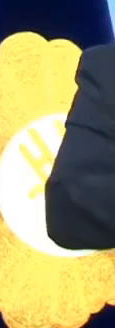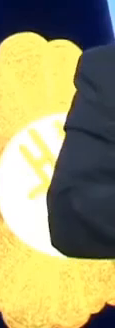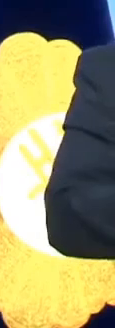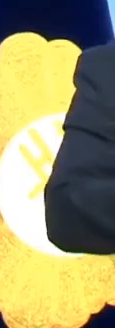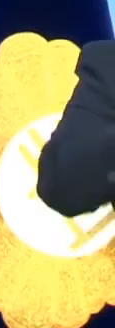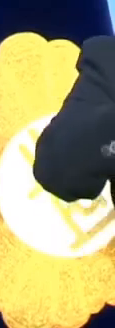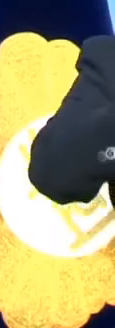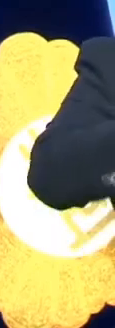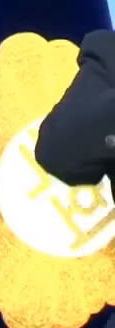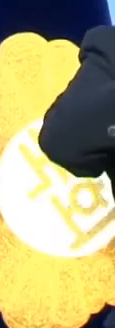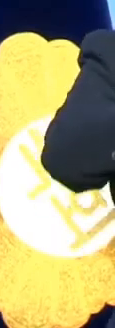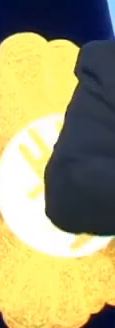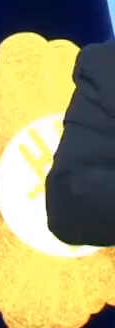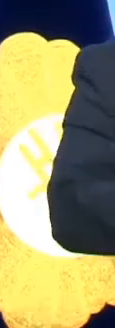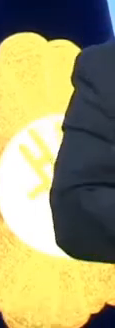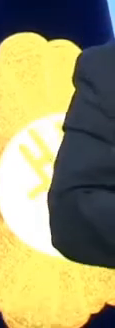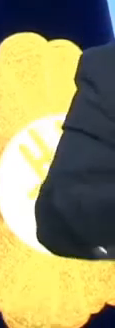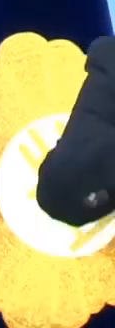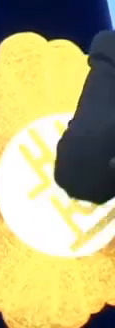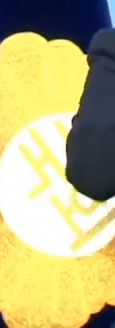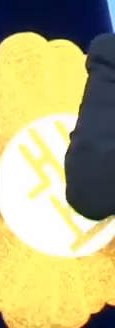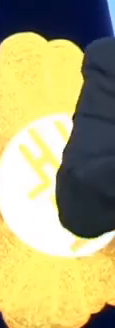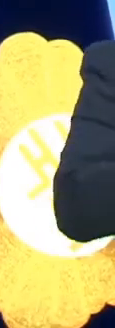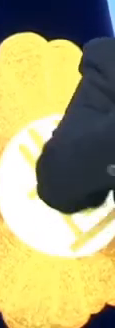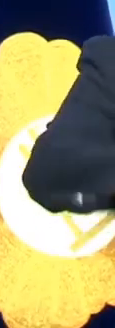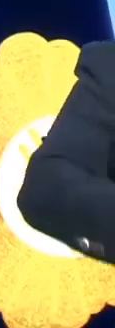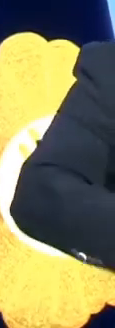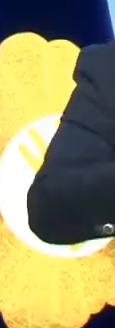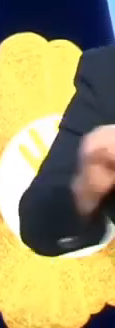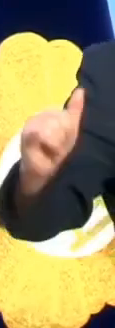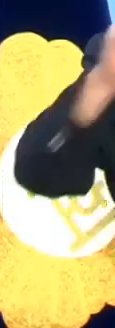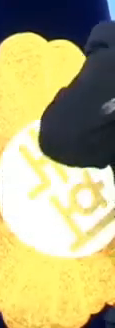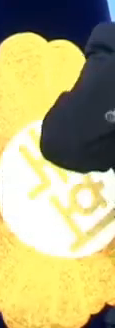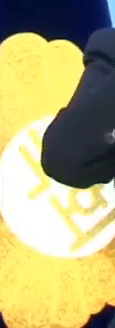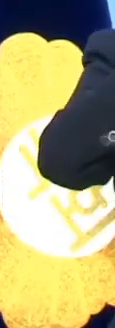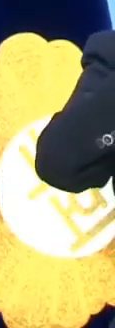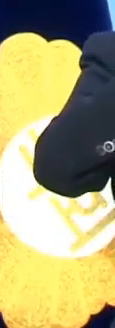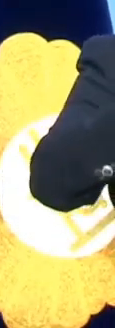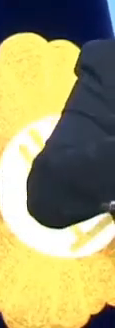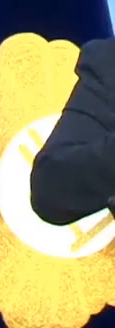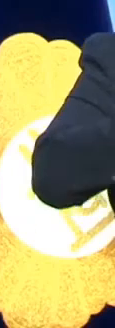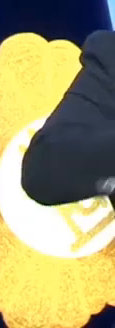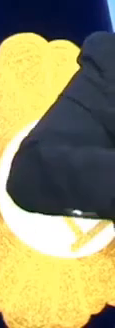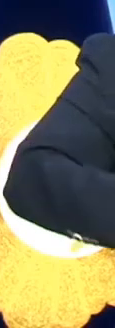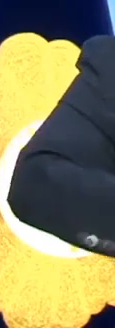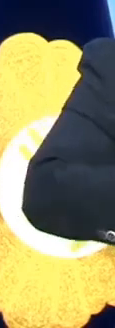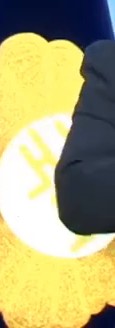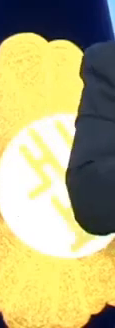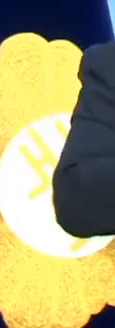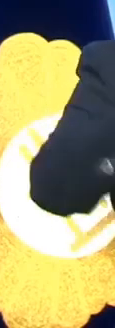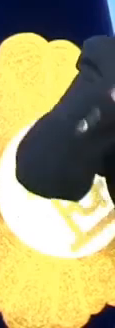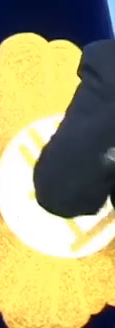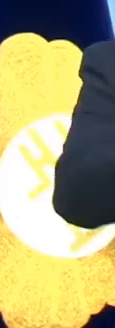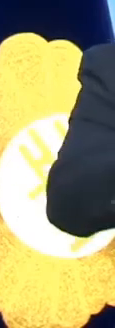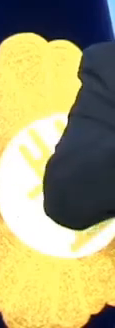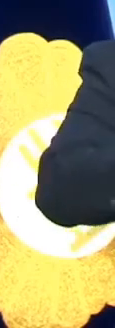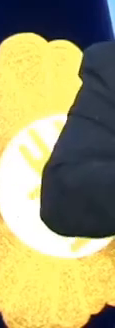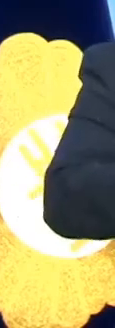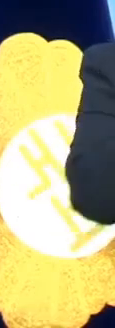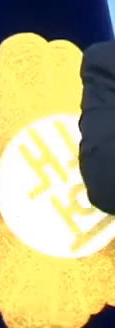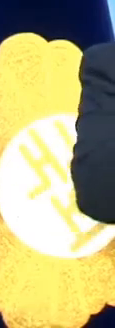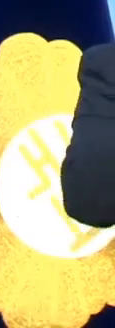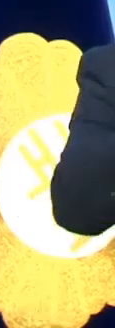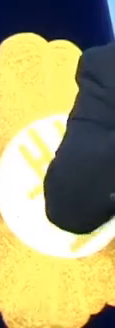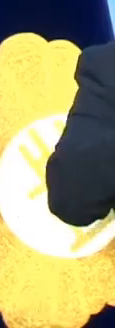과제 또한 콜은 r19 이후 세계 항공 여객 수요와 정망 수요 전망과 시 4.5 oecd